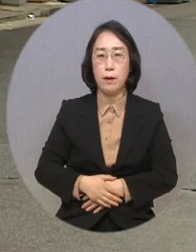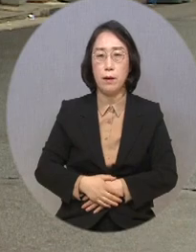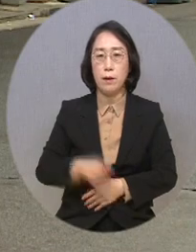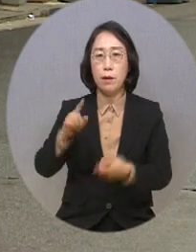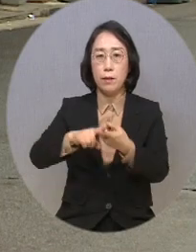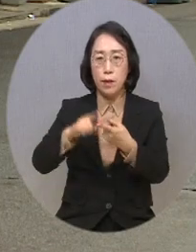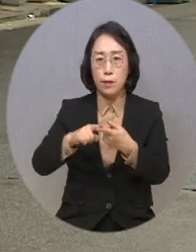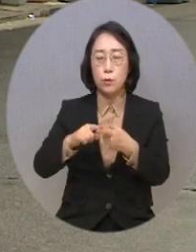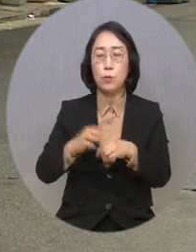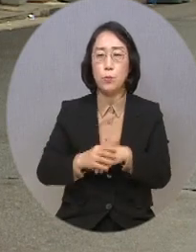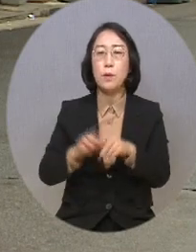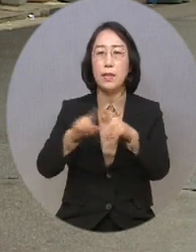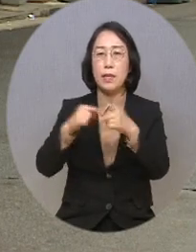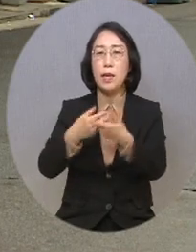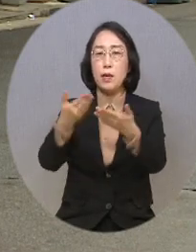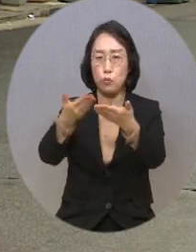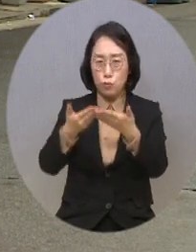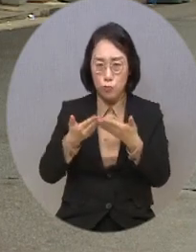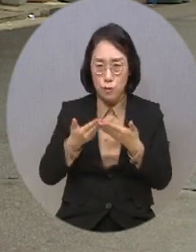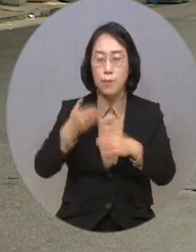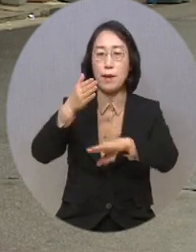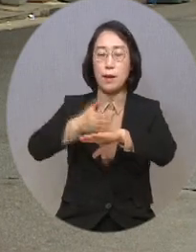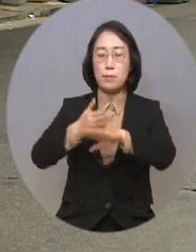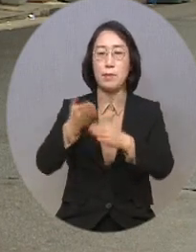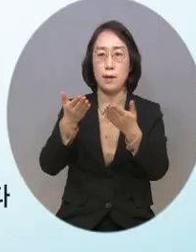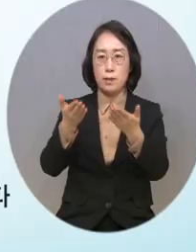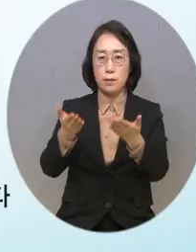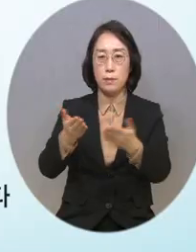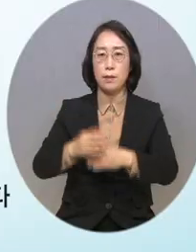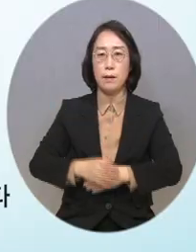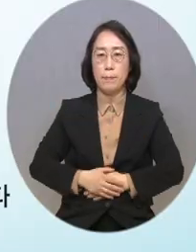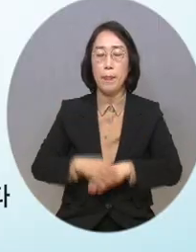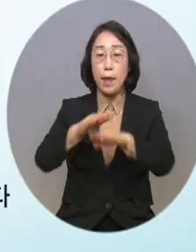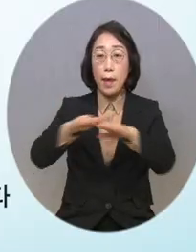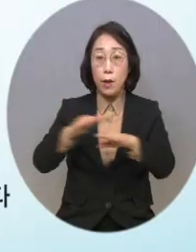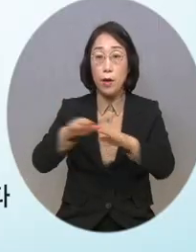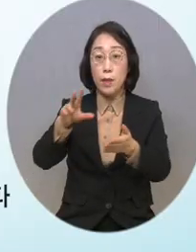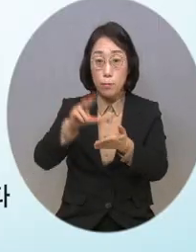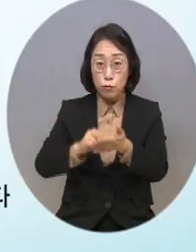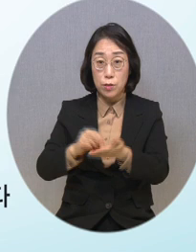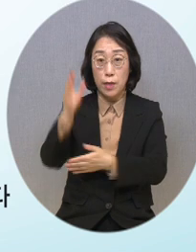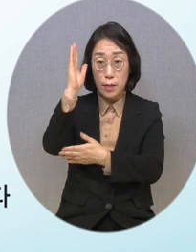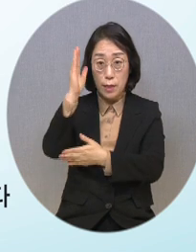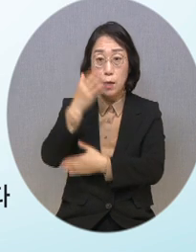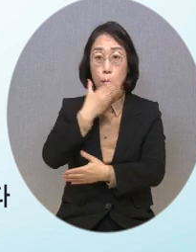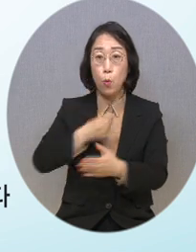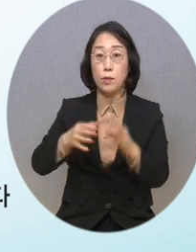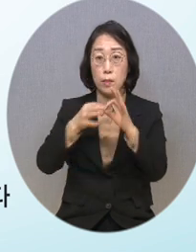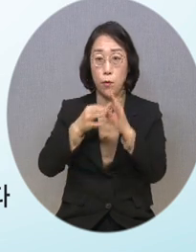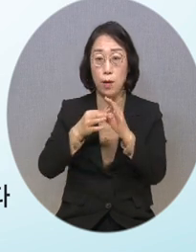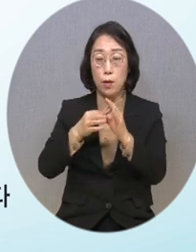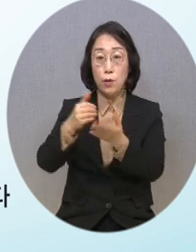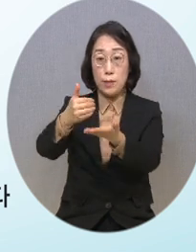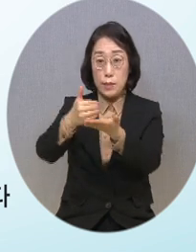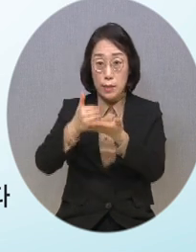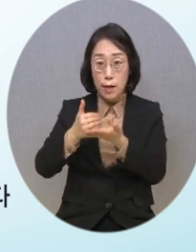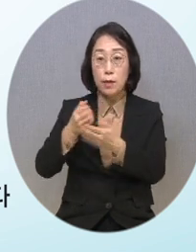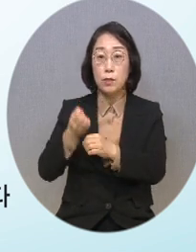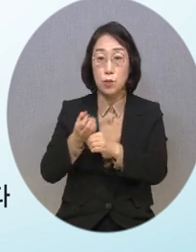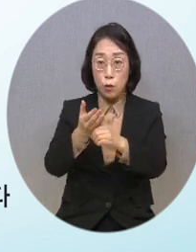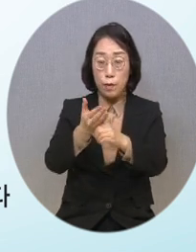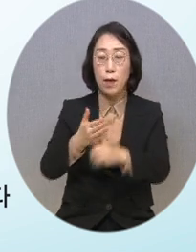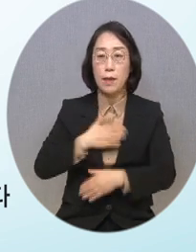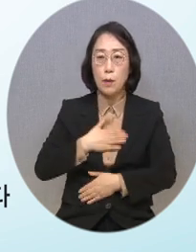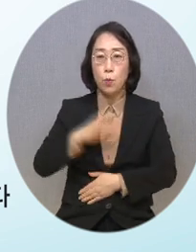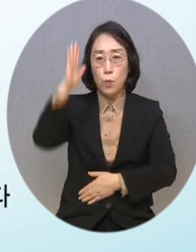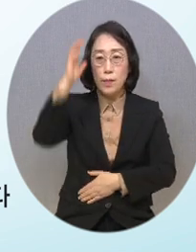대해 좀 편의를 받으셨으면 감사하겠습니다. 해결해야 할 사연이나 복지 관련 제보를 전해드리는 나도 말